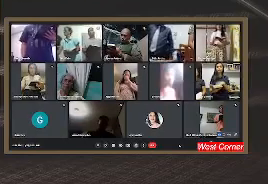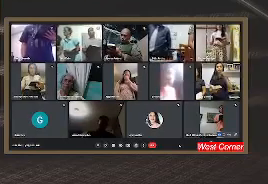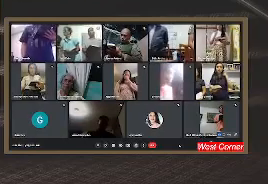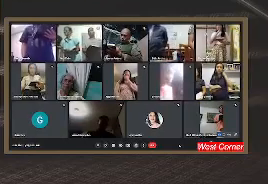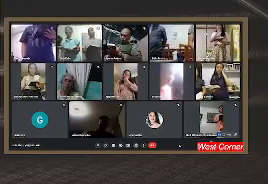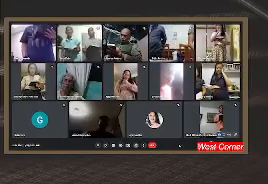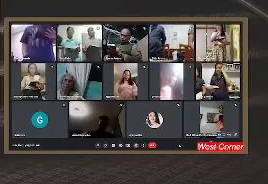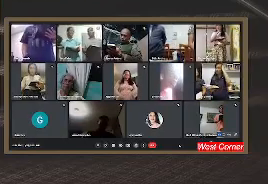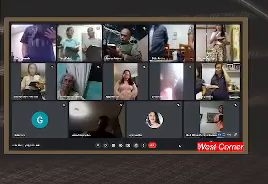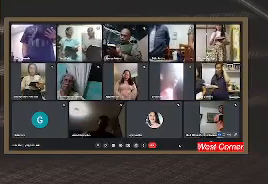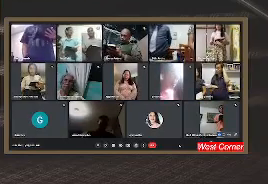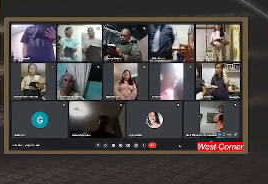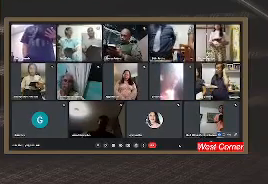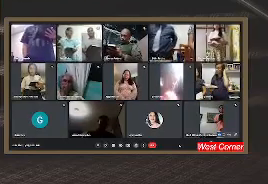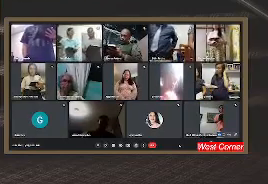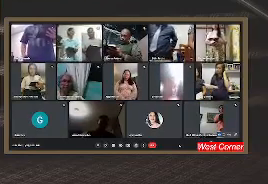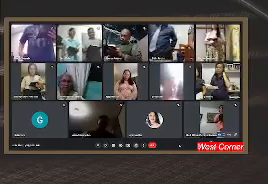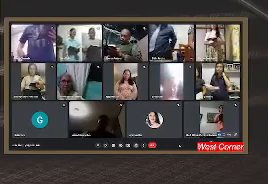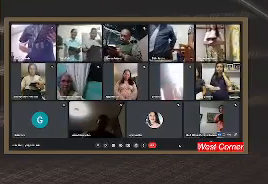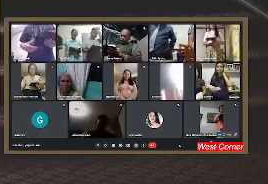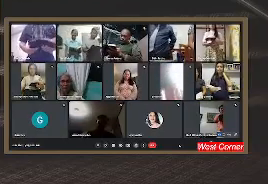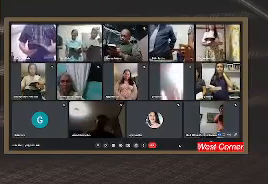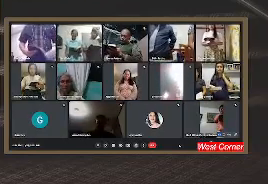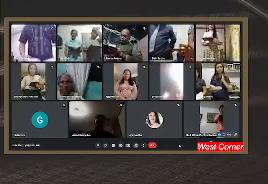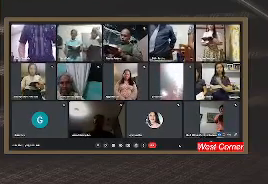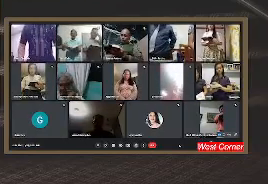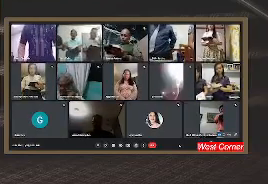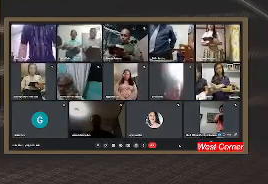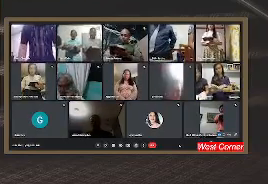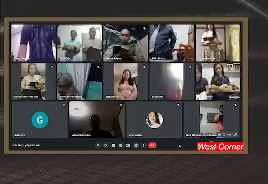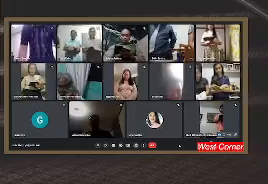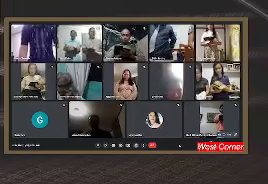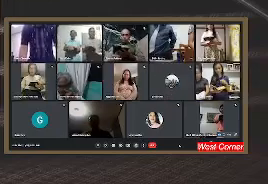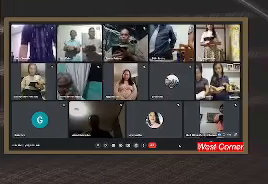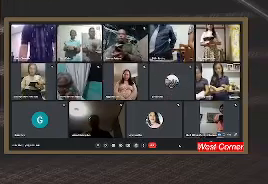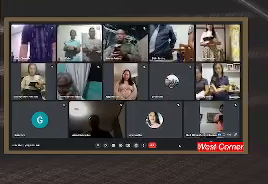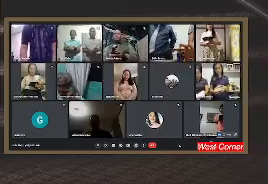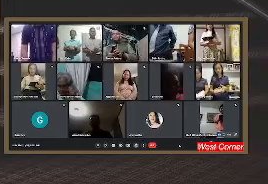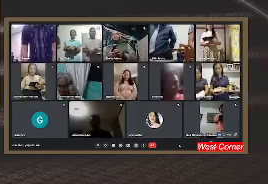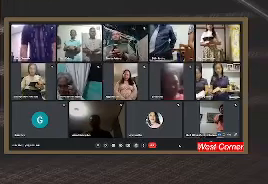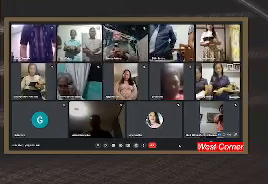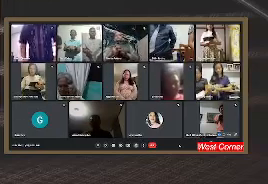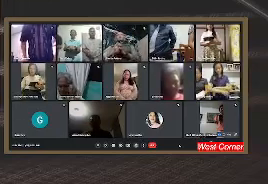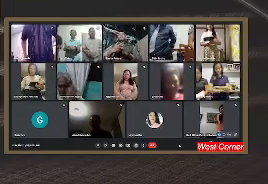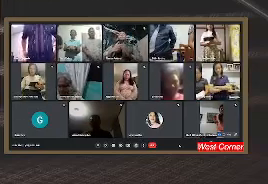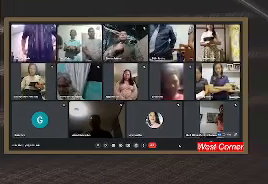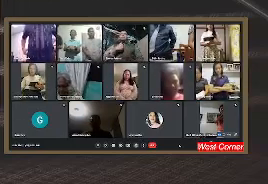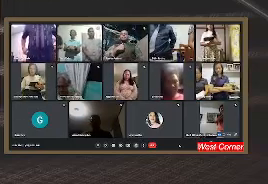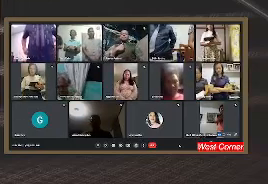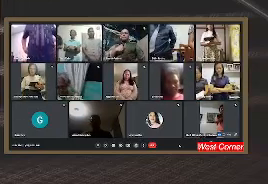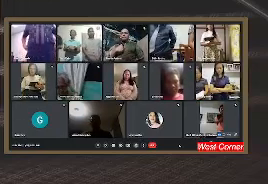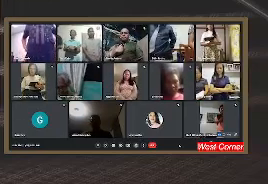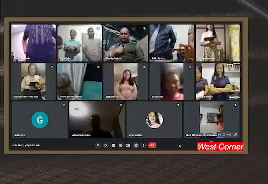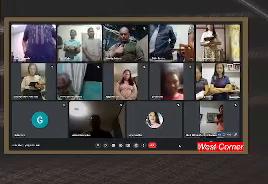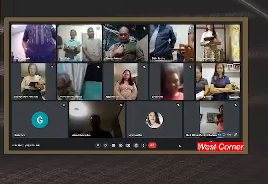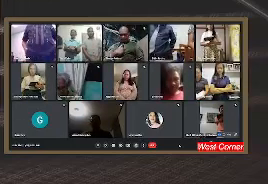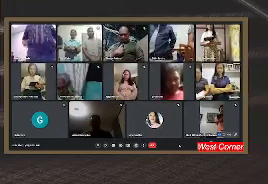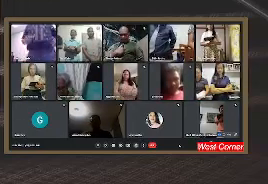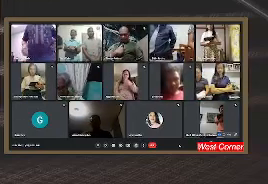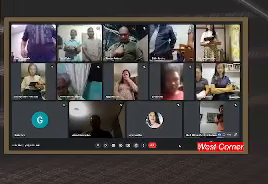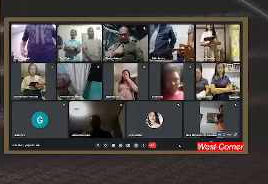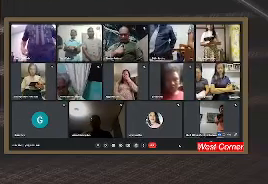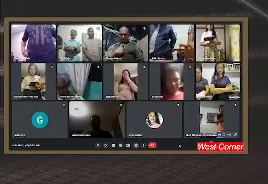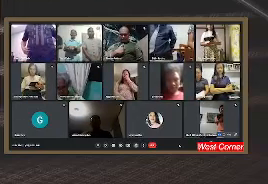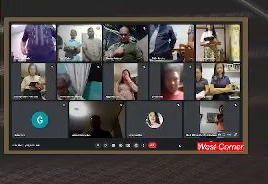bow our heads now. Dakilang Diyos, marami pong salamat sa mga talata na binasa po namin. Pagpalain niyo po at sana makita